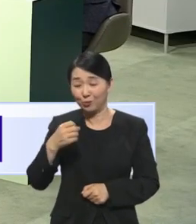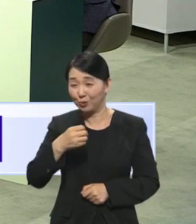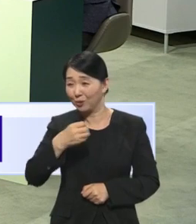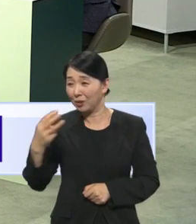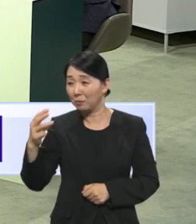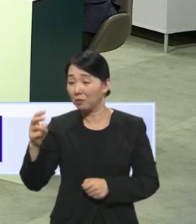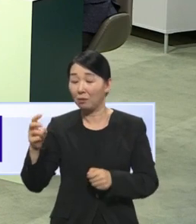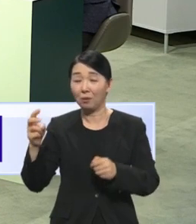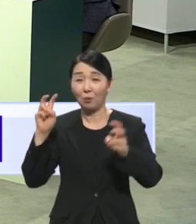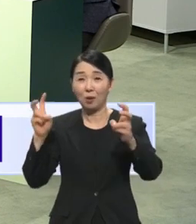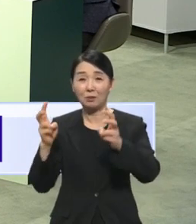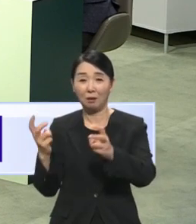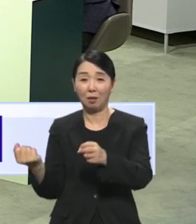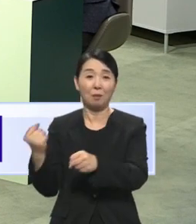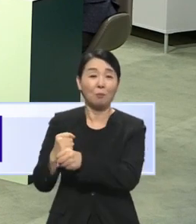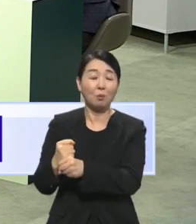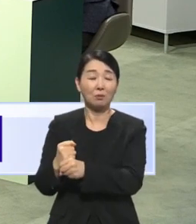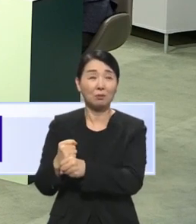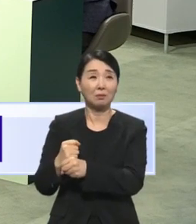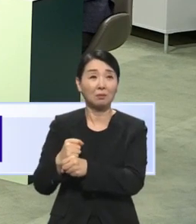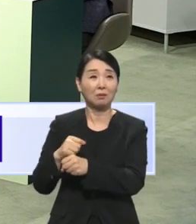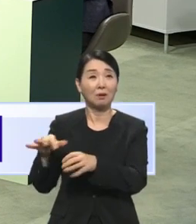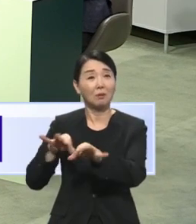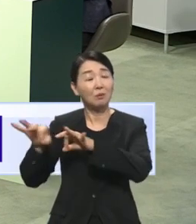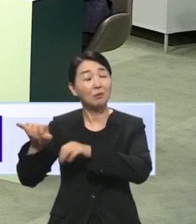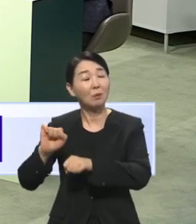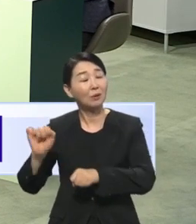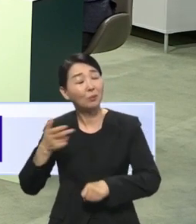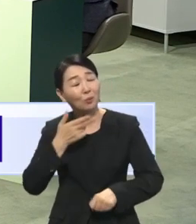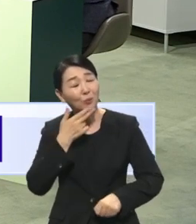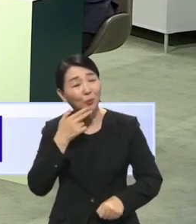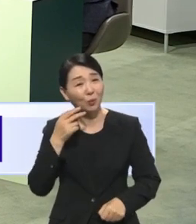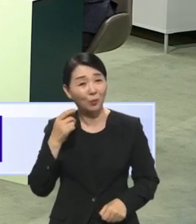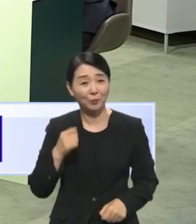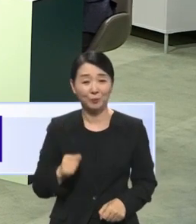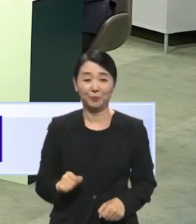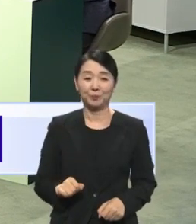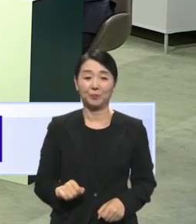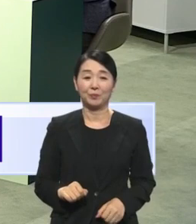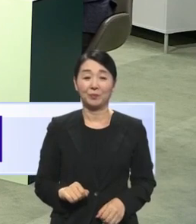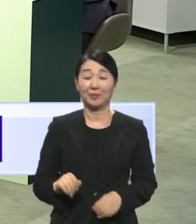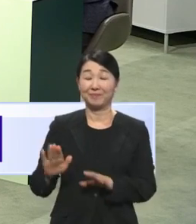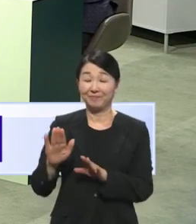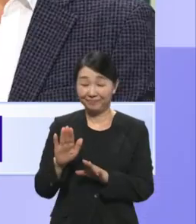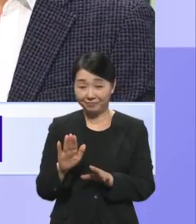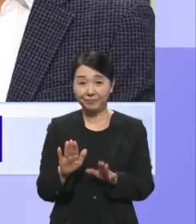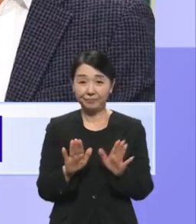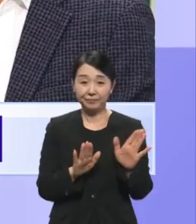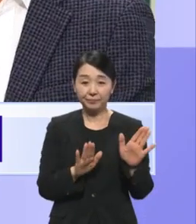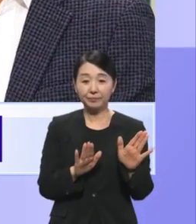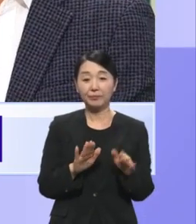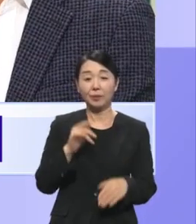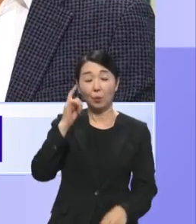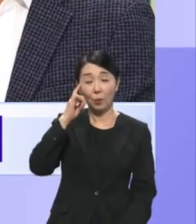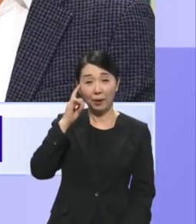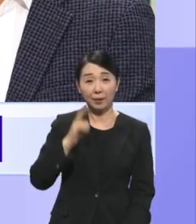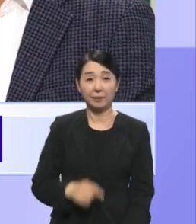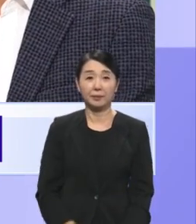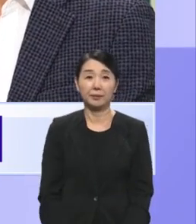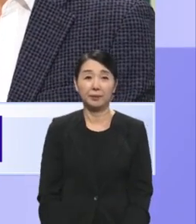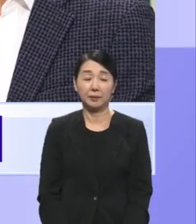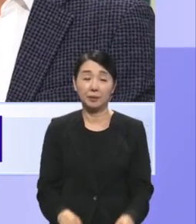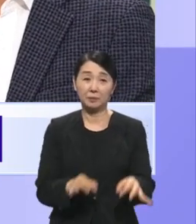경제활동을 하거나 그런 분들은 또 아닌 점하고 경제적인 국정 농단 좀 전에 말씀드리겠습니다 순수하게